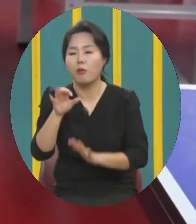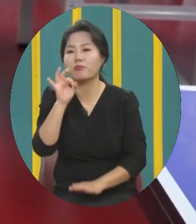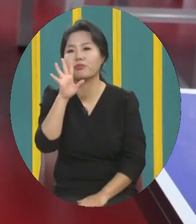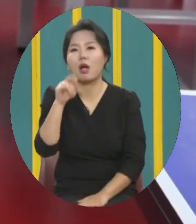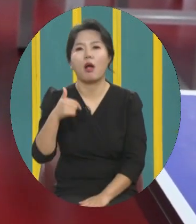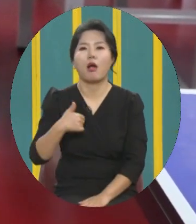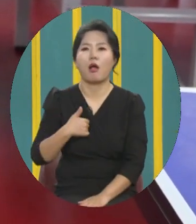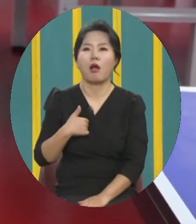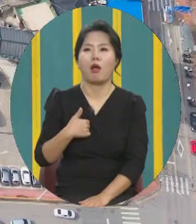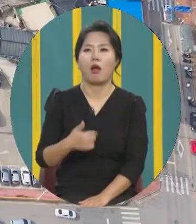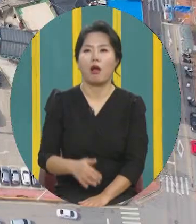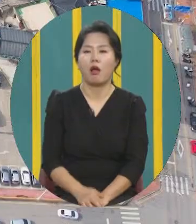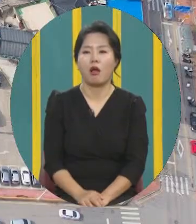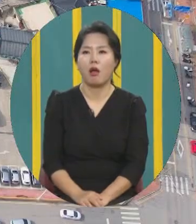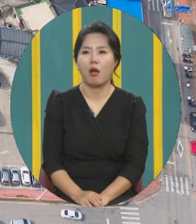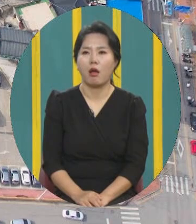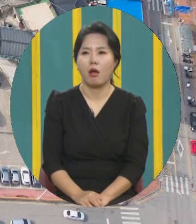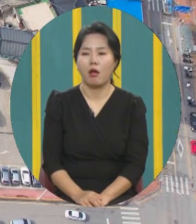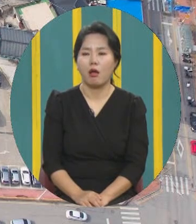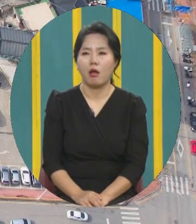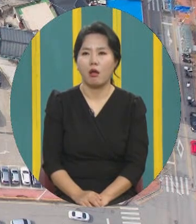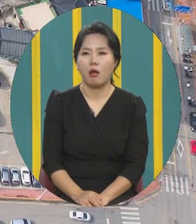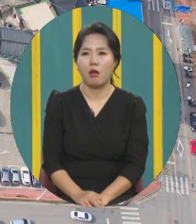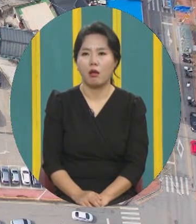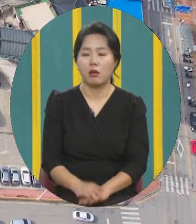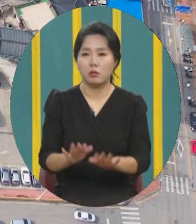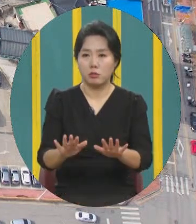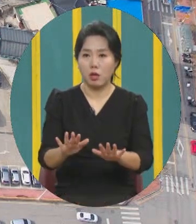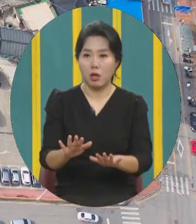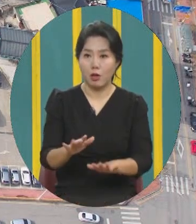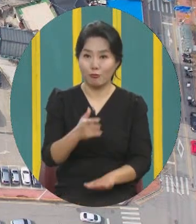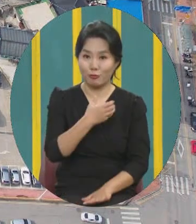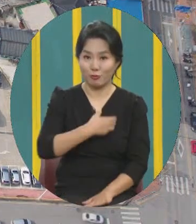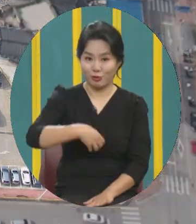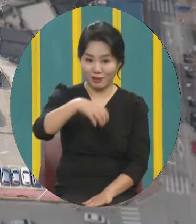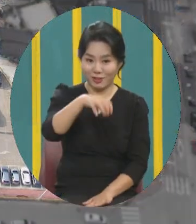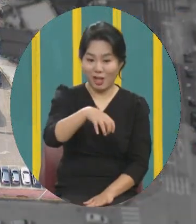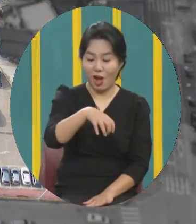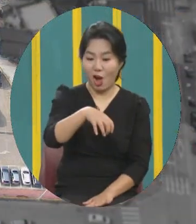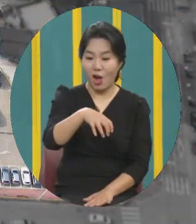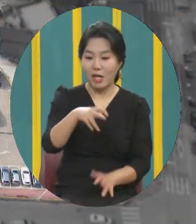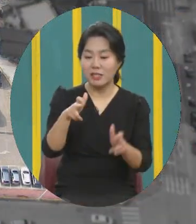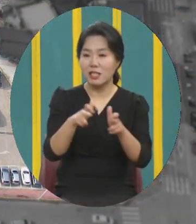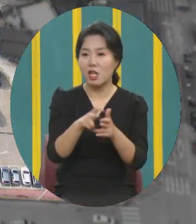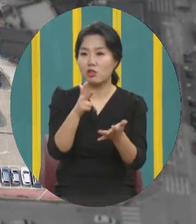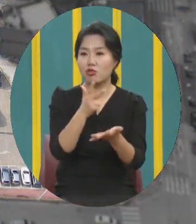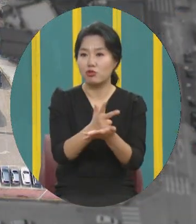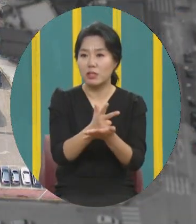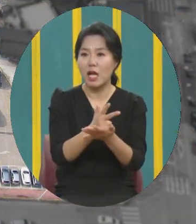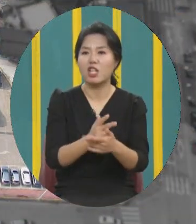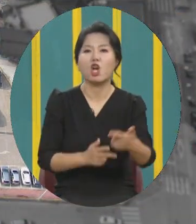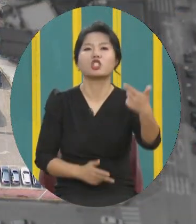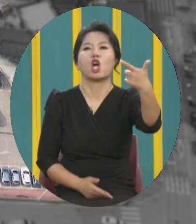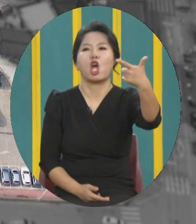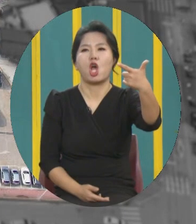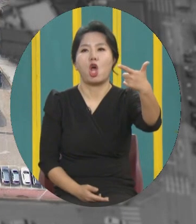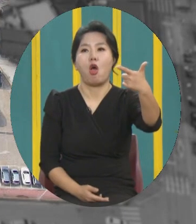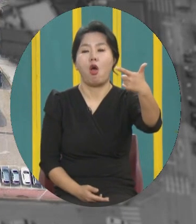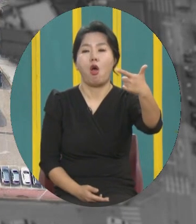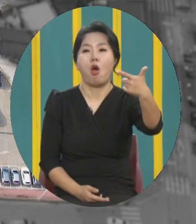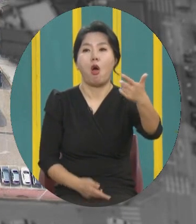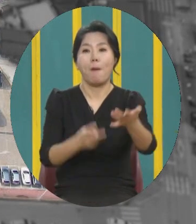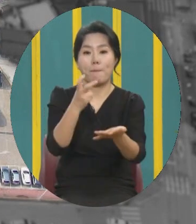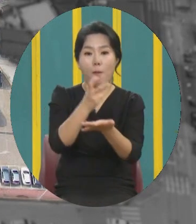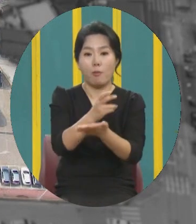상황이 됩니다. 현재 군청 주차장 내 장애인 주차구역은 총 6면으로 법정